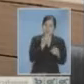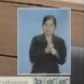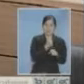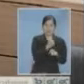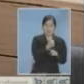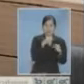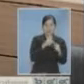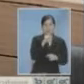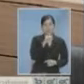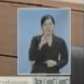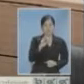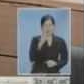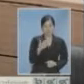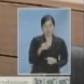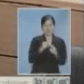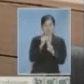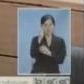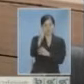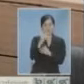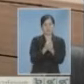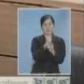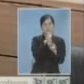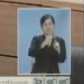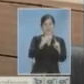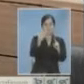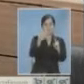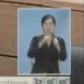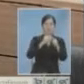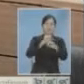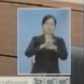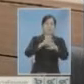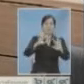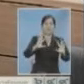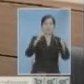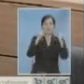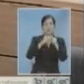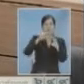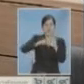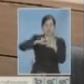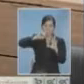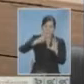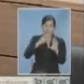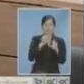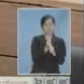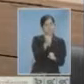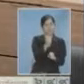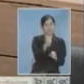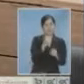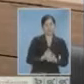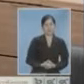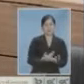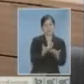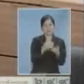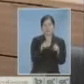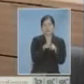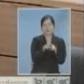แล้วเดี๋ยววันที่1มีนาหมดวาระก็ลงได้อีกนะครับก็เป็นการทำซ้